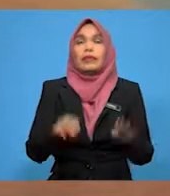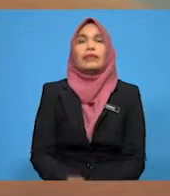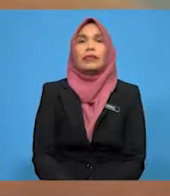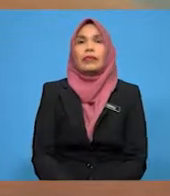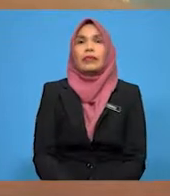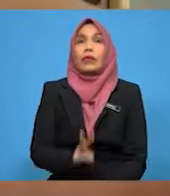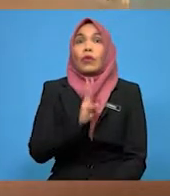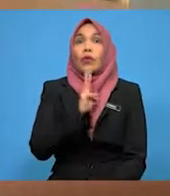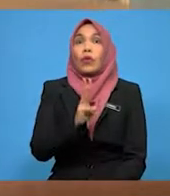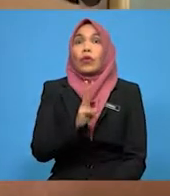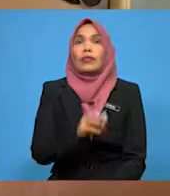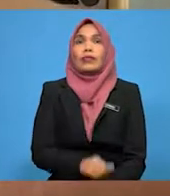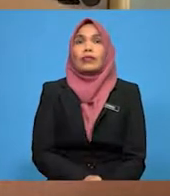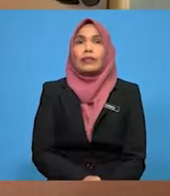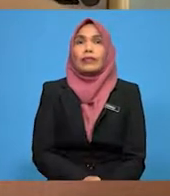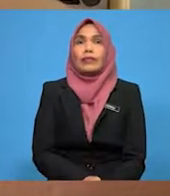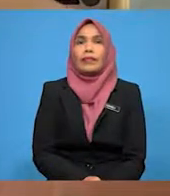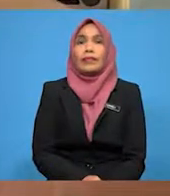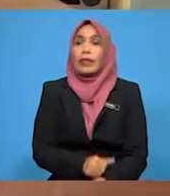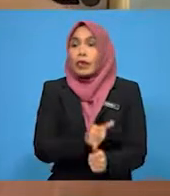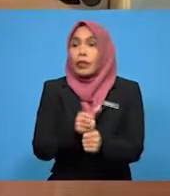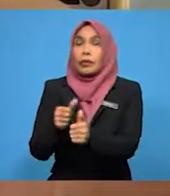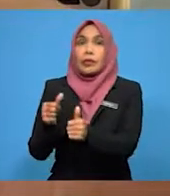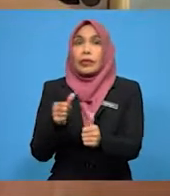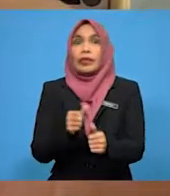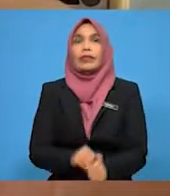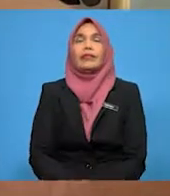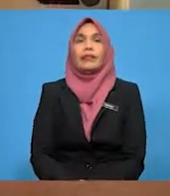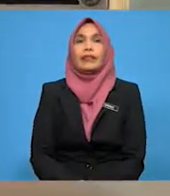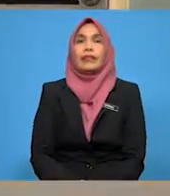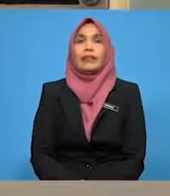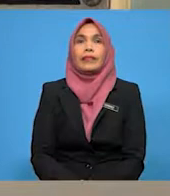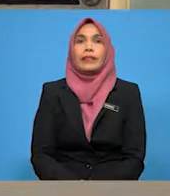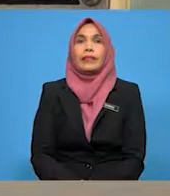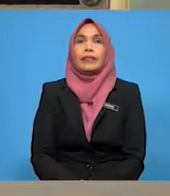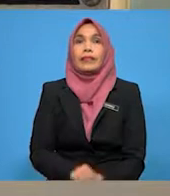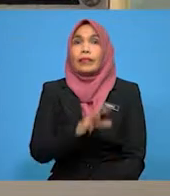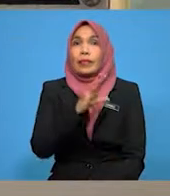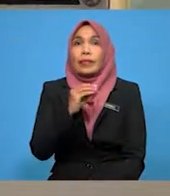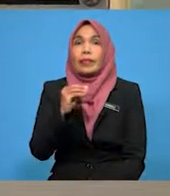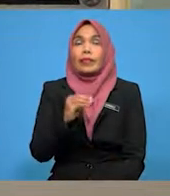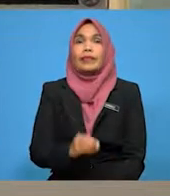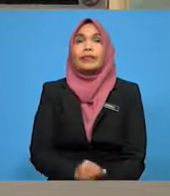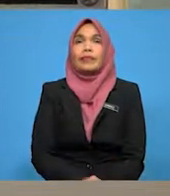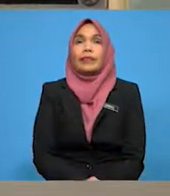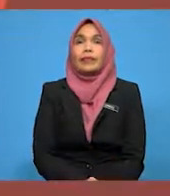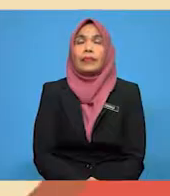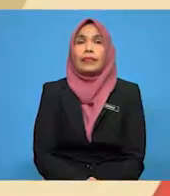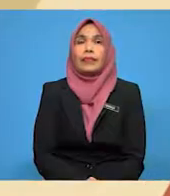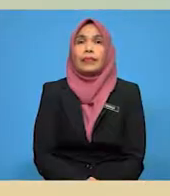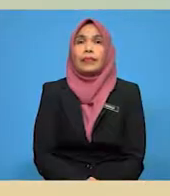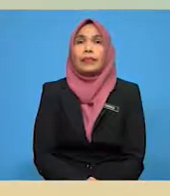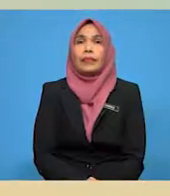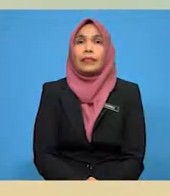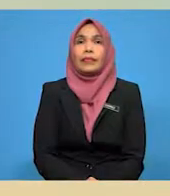waterline pressure, spray nozzles, airline pressure dan egg turning.